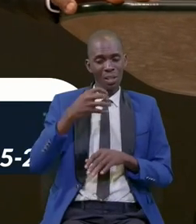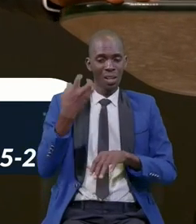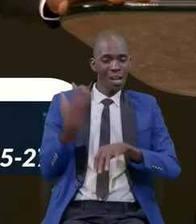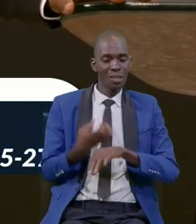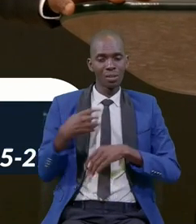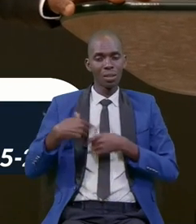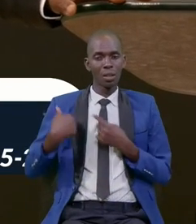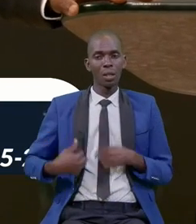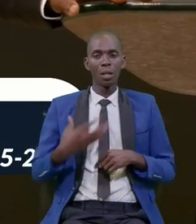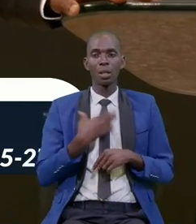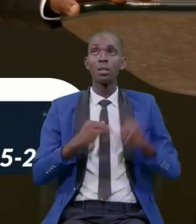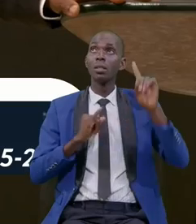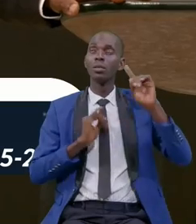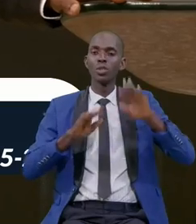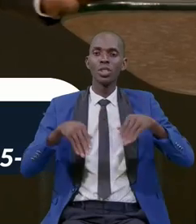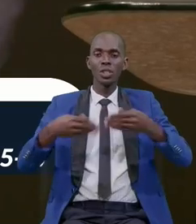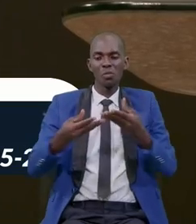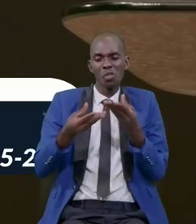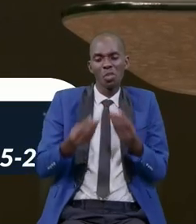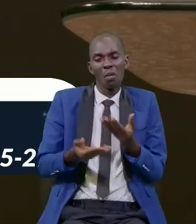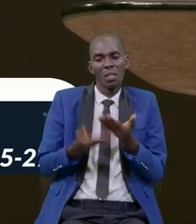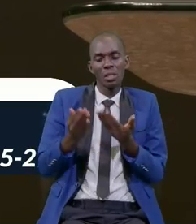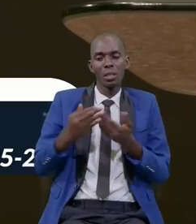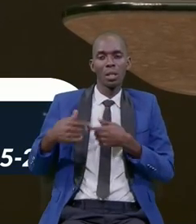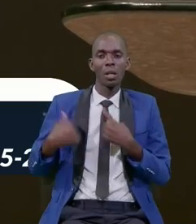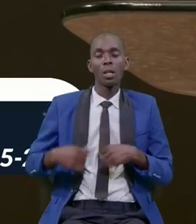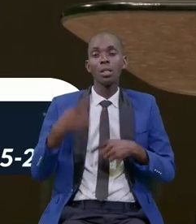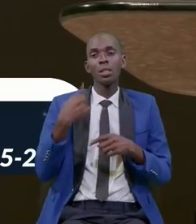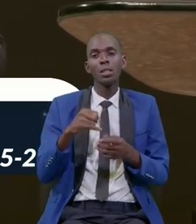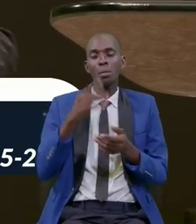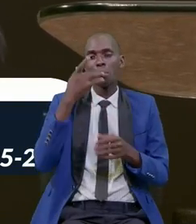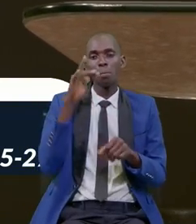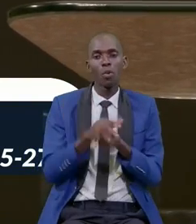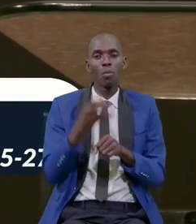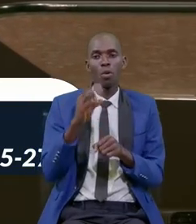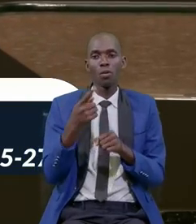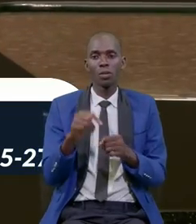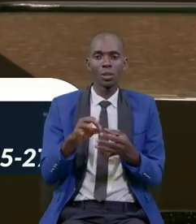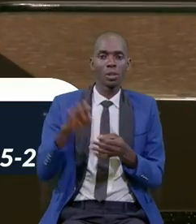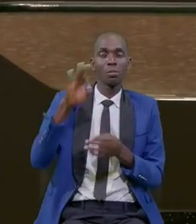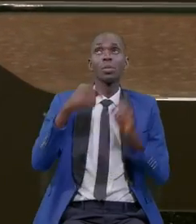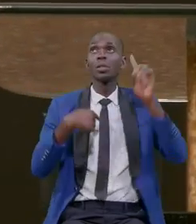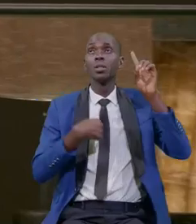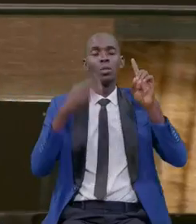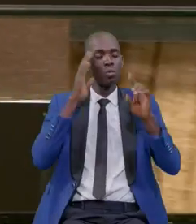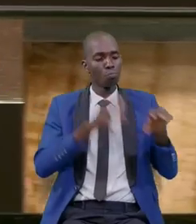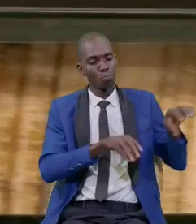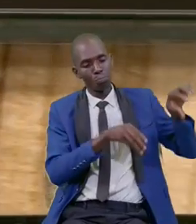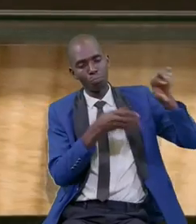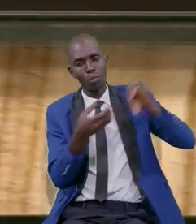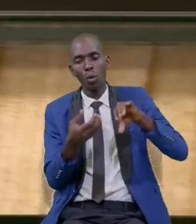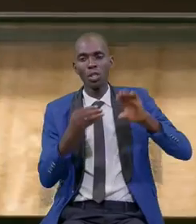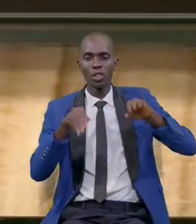donnerai le cœur de chair, c'est la promesse. La promesse de l'esprit. Je répandrai mon esprit sur